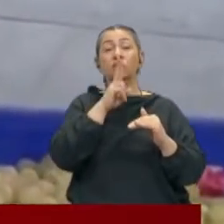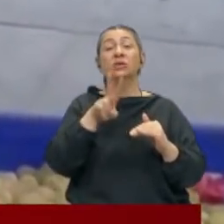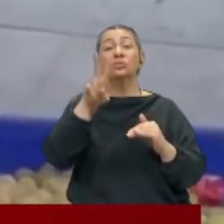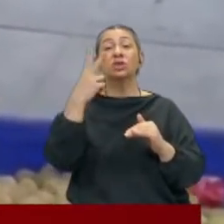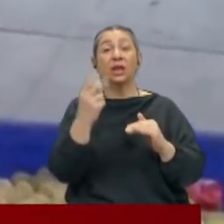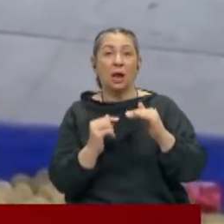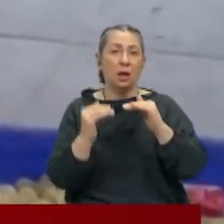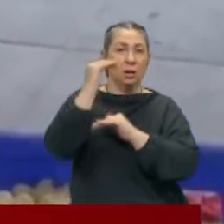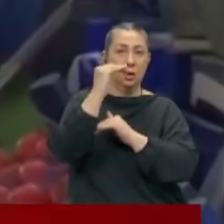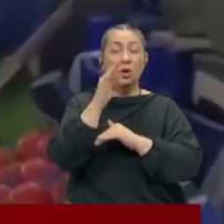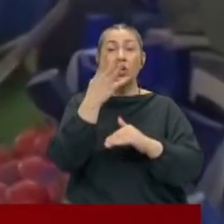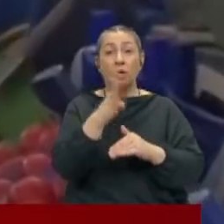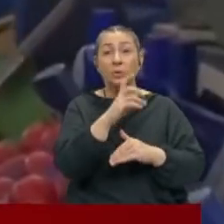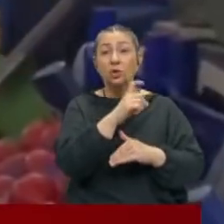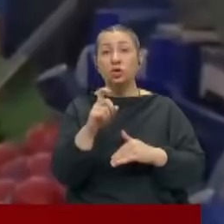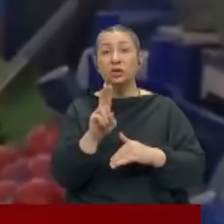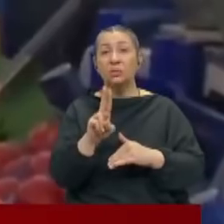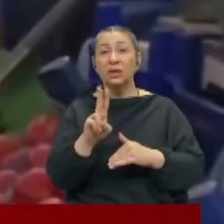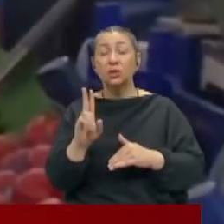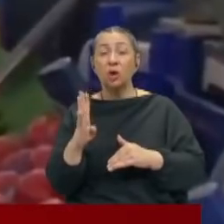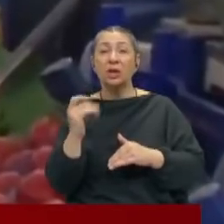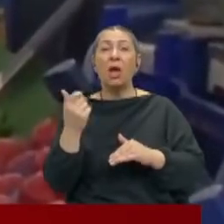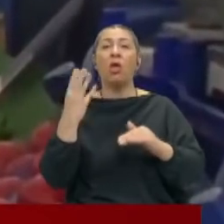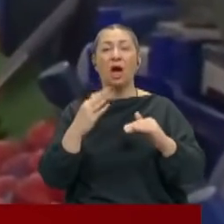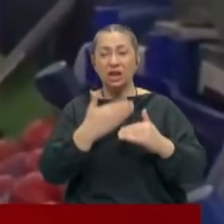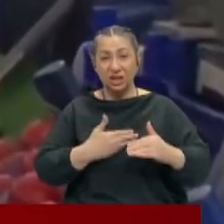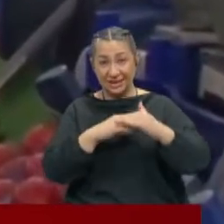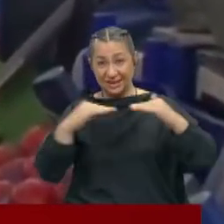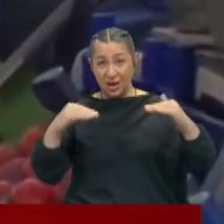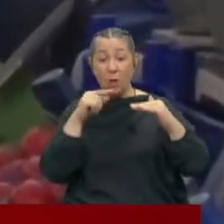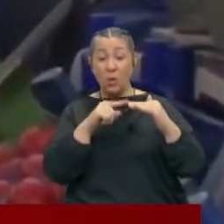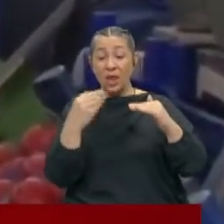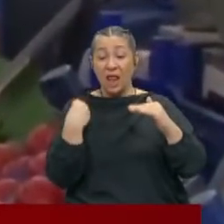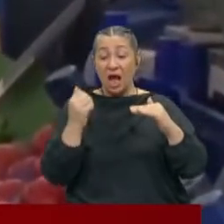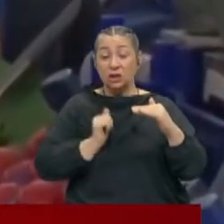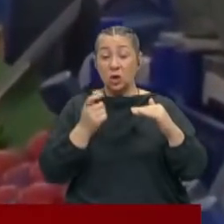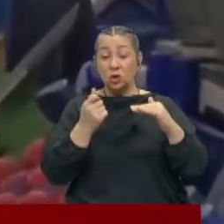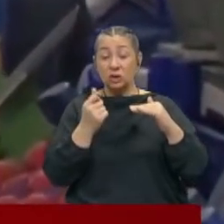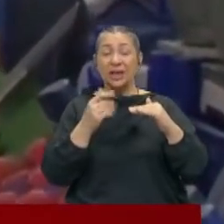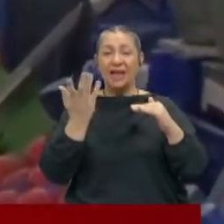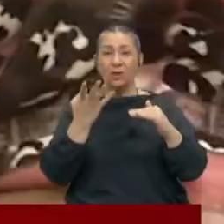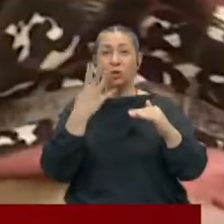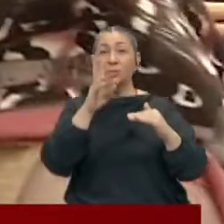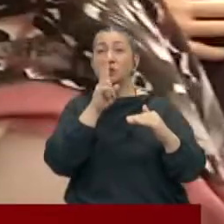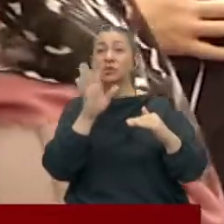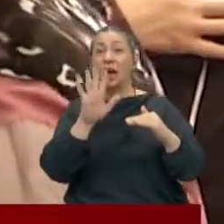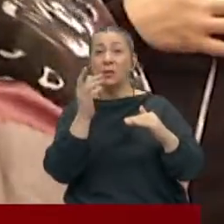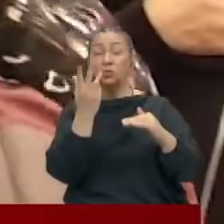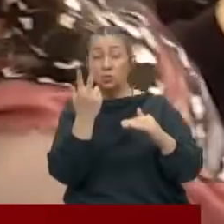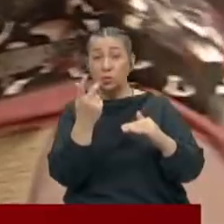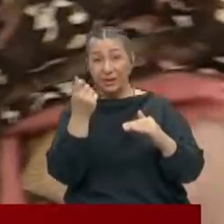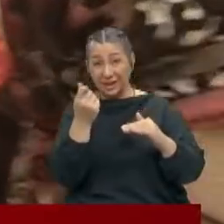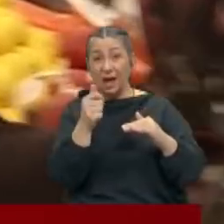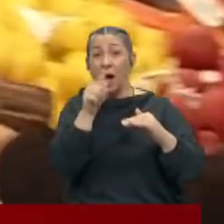272 lira artarak 4.924 liraya yükseldi. Bu rakam yeni asgari ücretin, yani 4.253